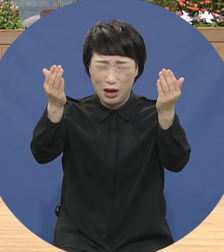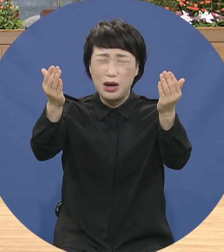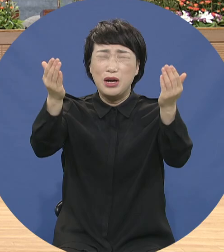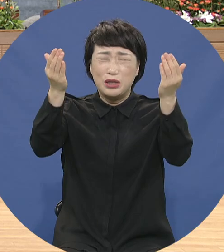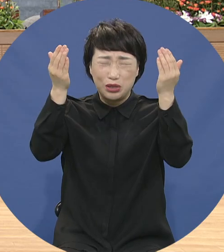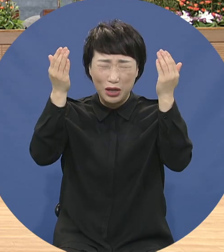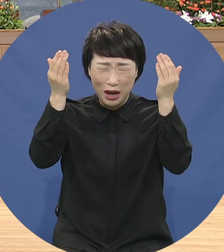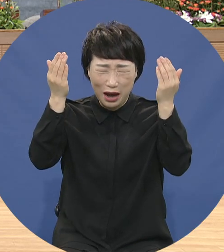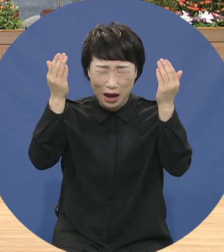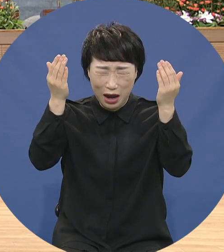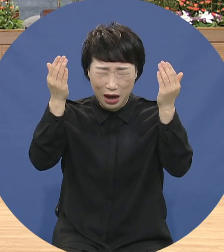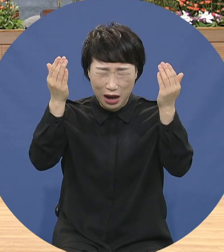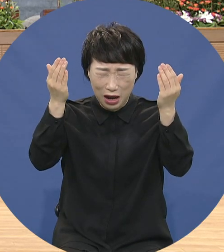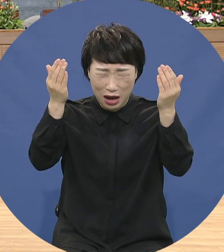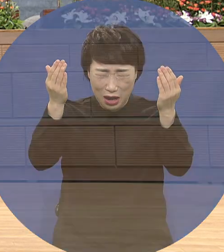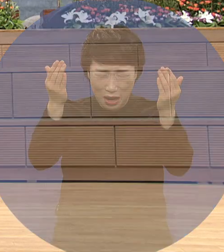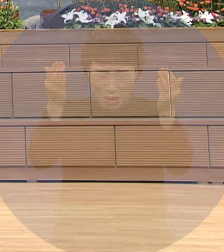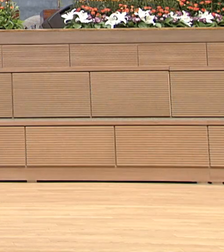주여.